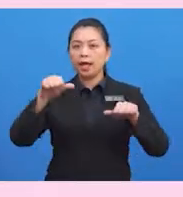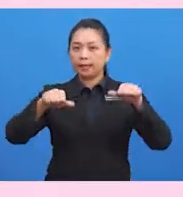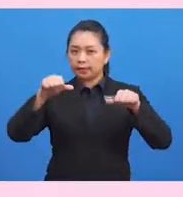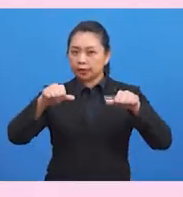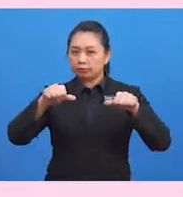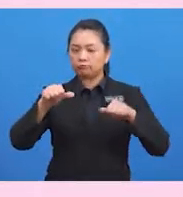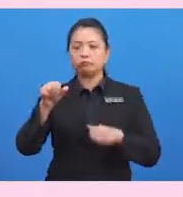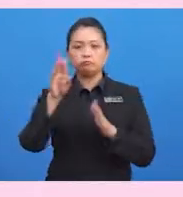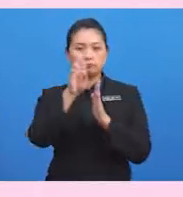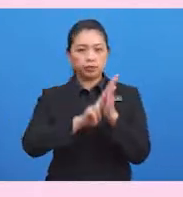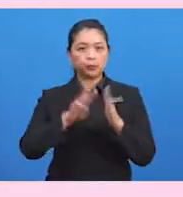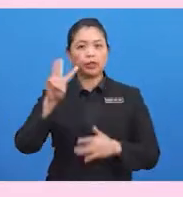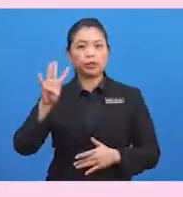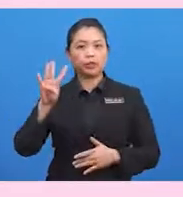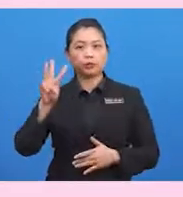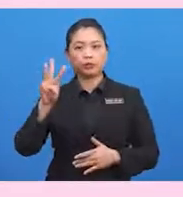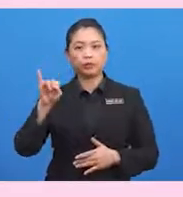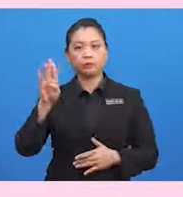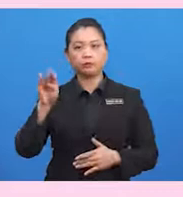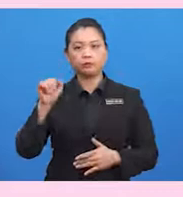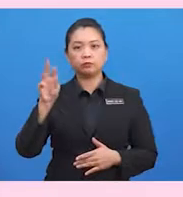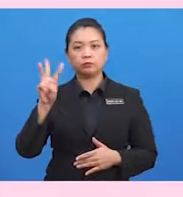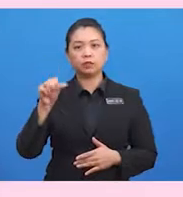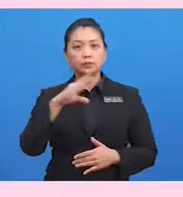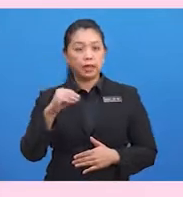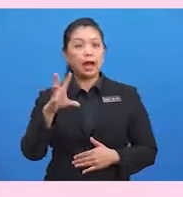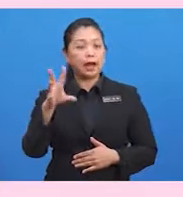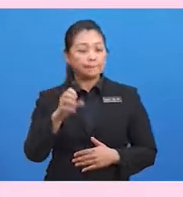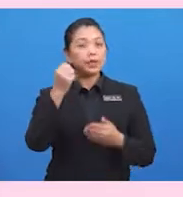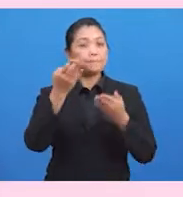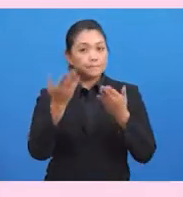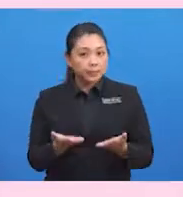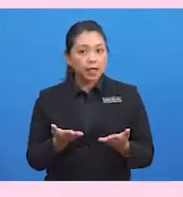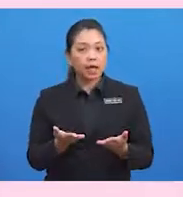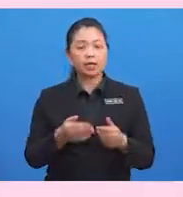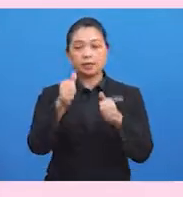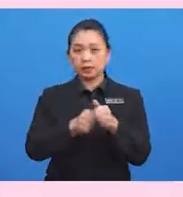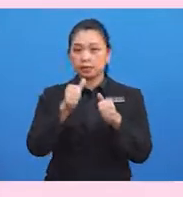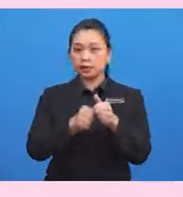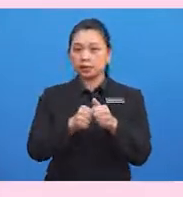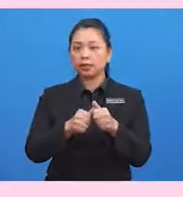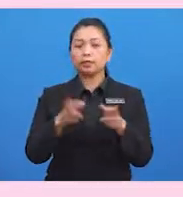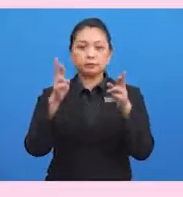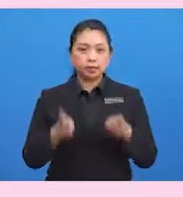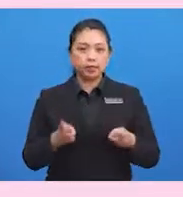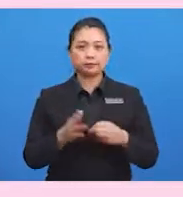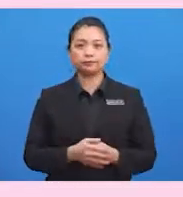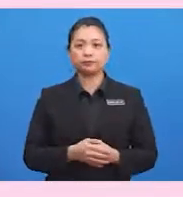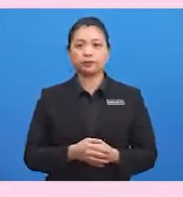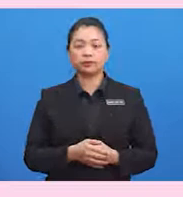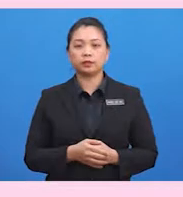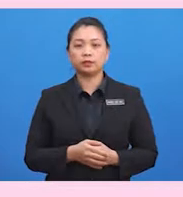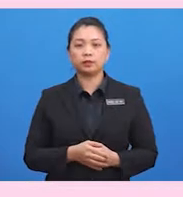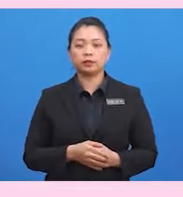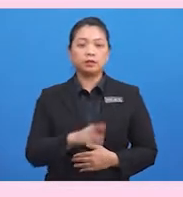berwibawa dan mengambil berat terhadap kebaikan setiap rakyat dan negaranya Baginda